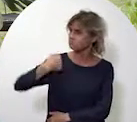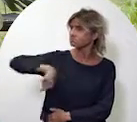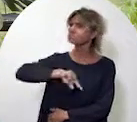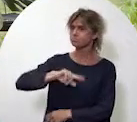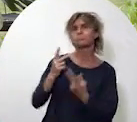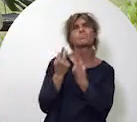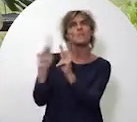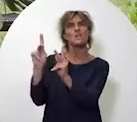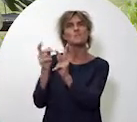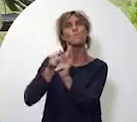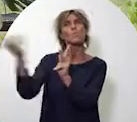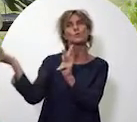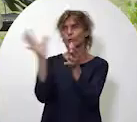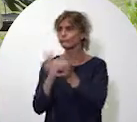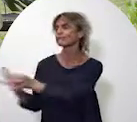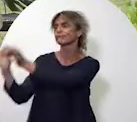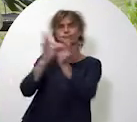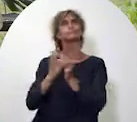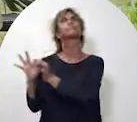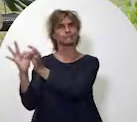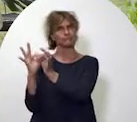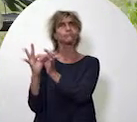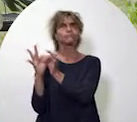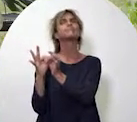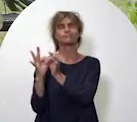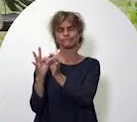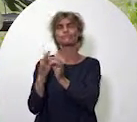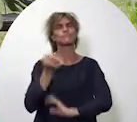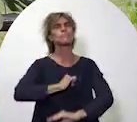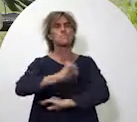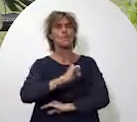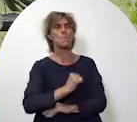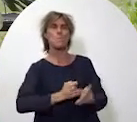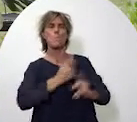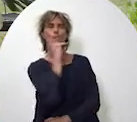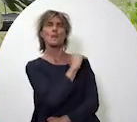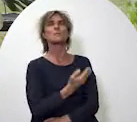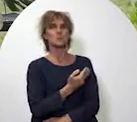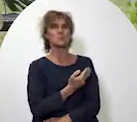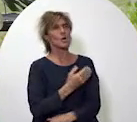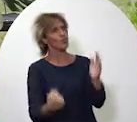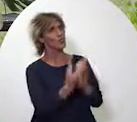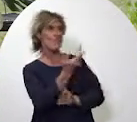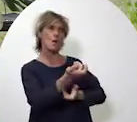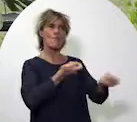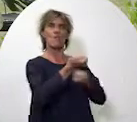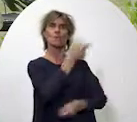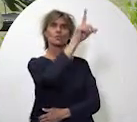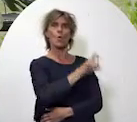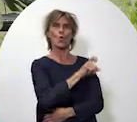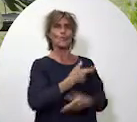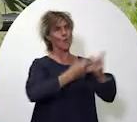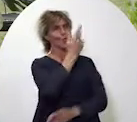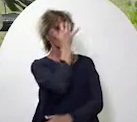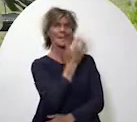efforts aux côtés des communautés d'agglomération avec lesquels nous devons aussi avancer plus vite vers une gouvernance de